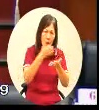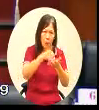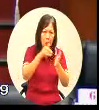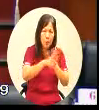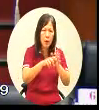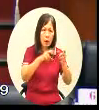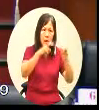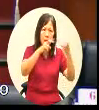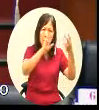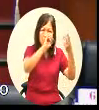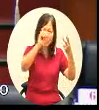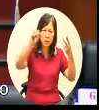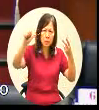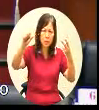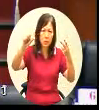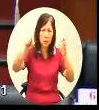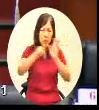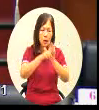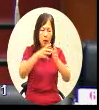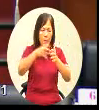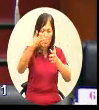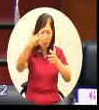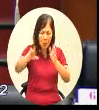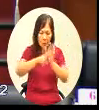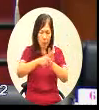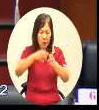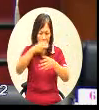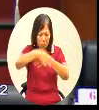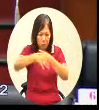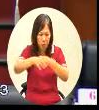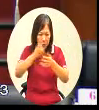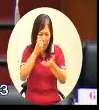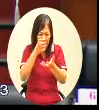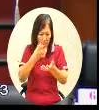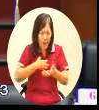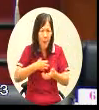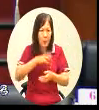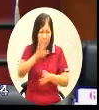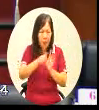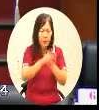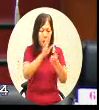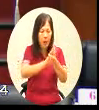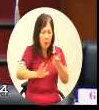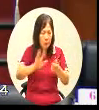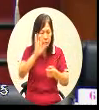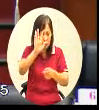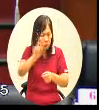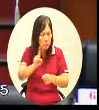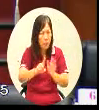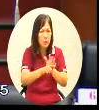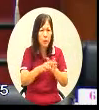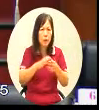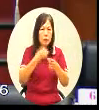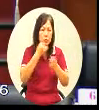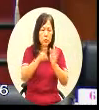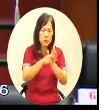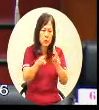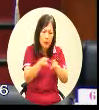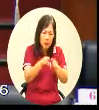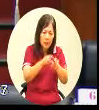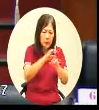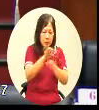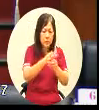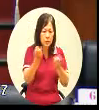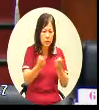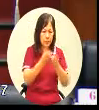球会有很大的缺水这个危机。那它会影响什么？就是影响我们 GDP， 等于是我们的经济发